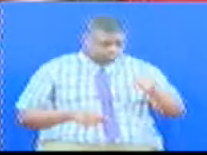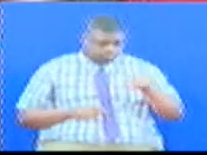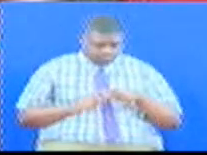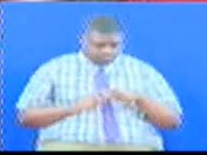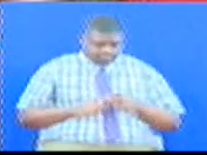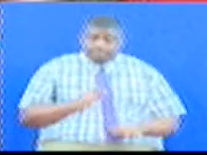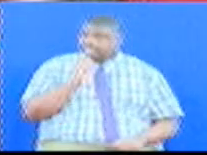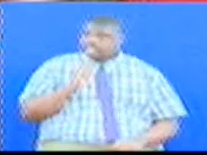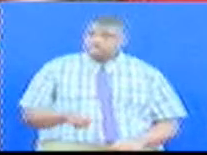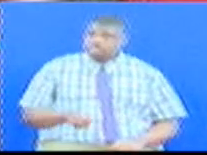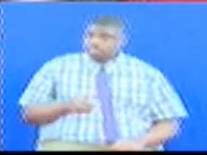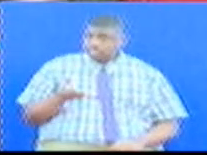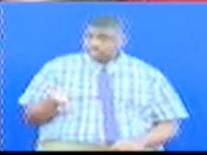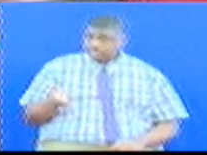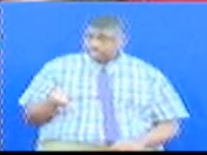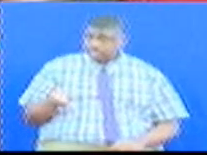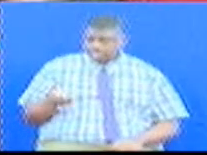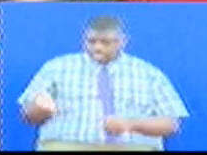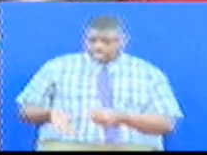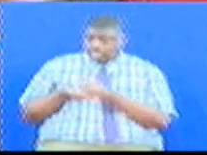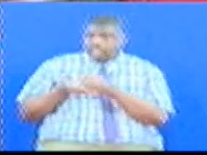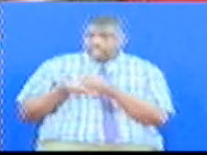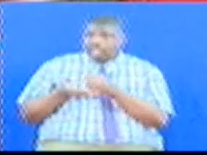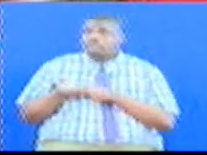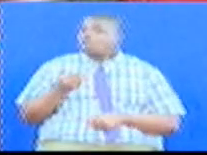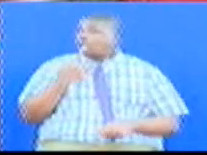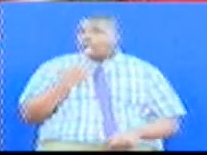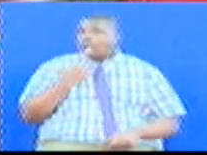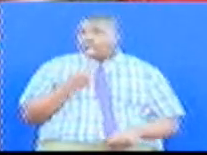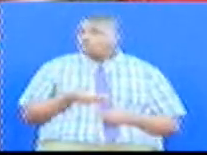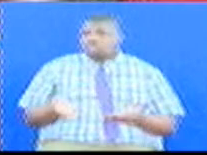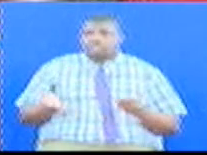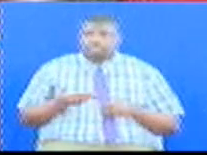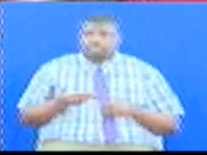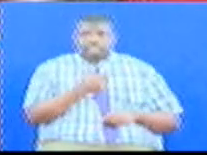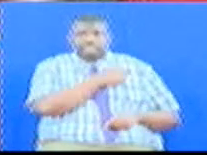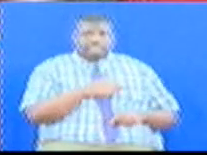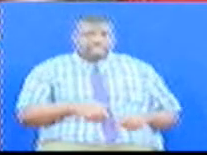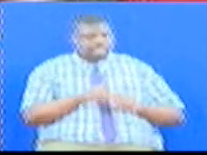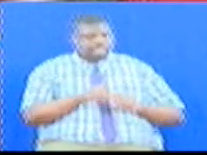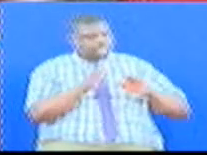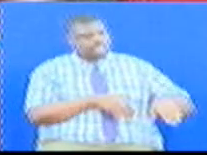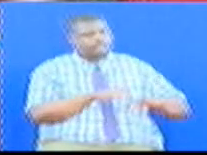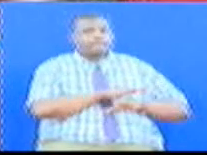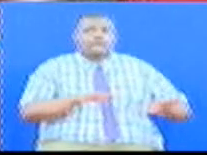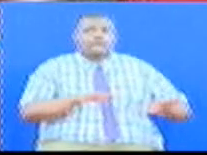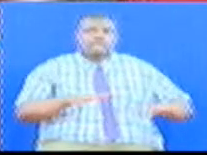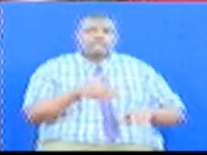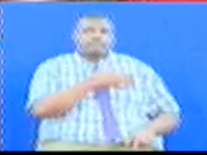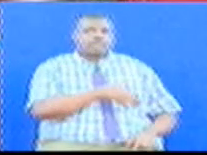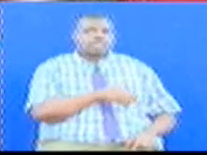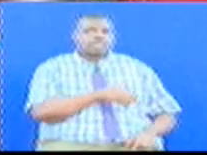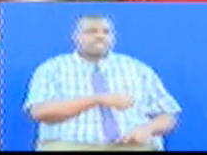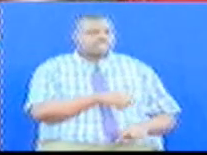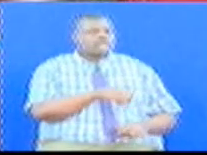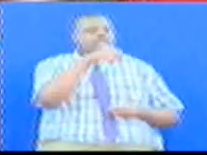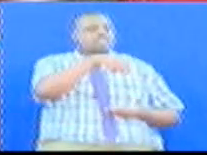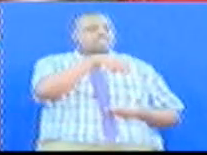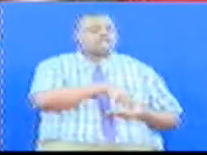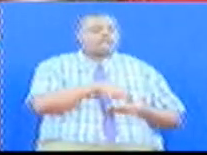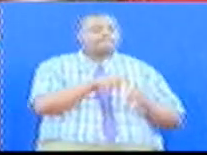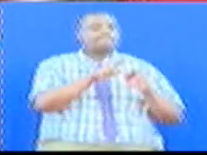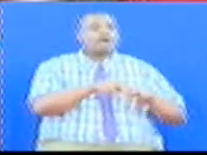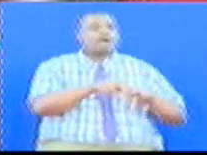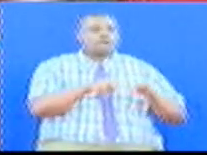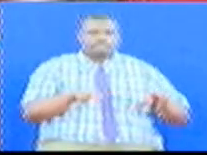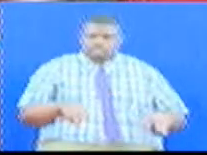Mheshimiwa Speaker, Mheshimiwa Naibu Speaker, leo hii hatuwezi kusema eti rais aache baraza la mawaziri aende akasimame mahakamani.